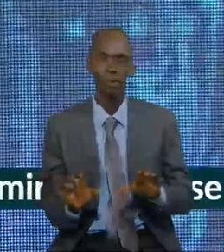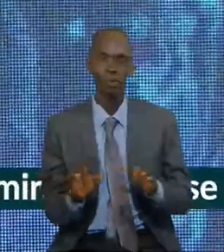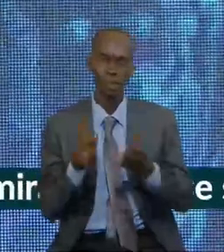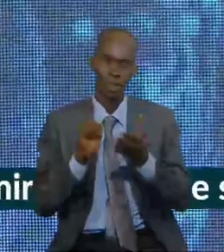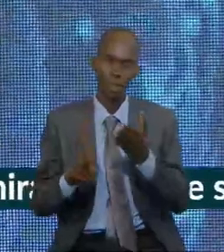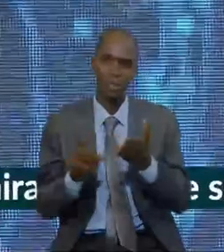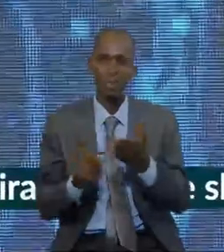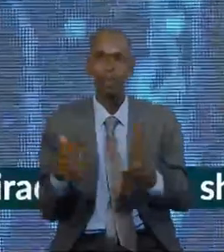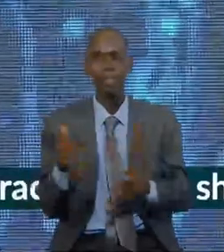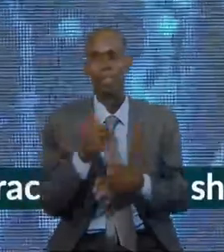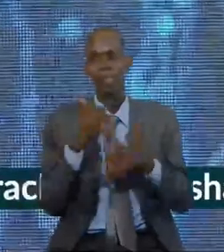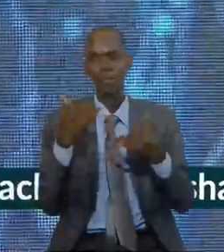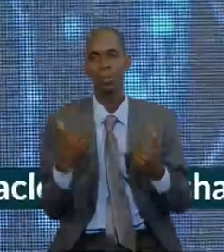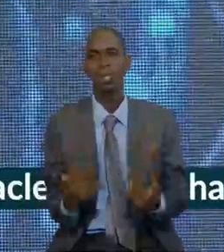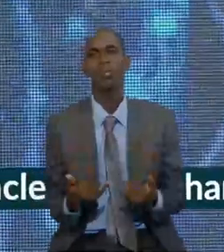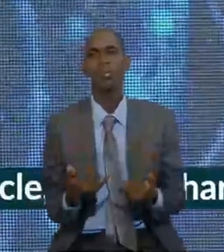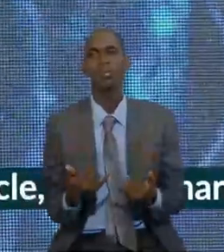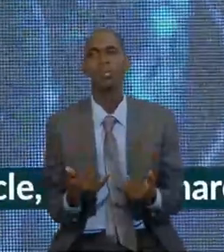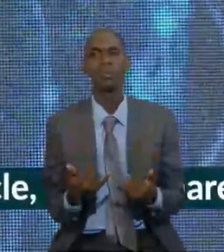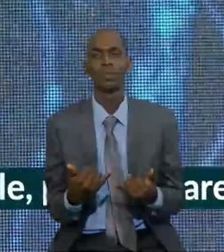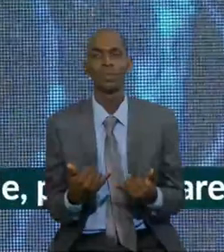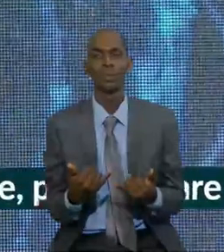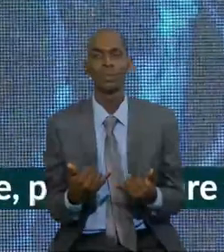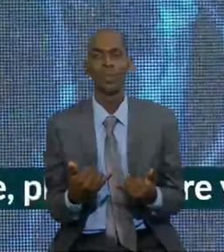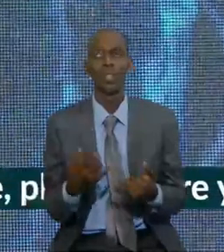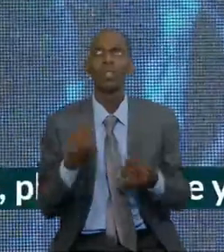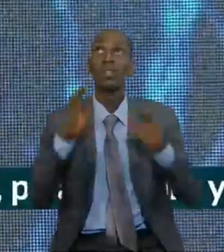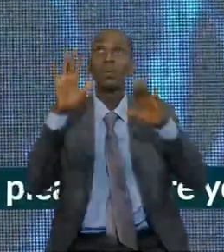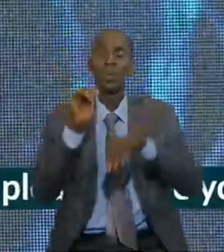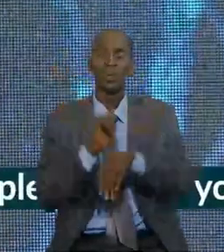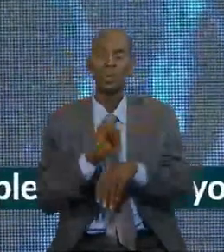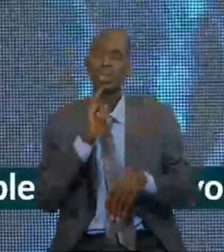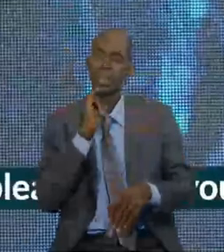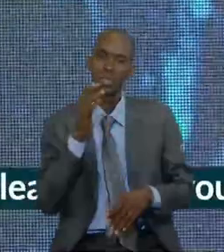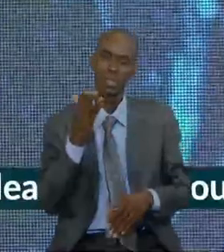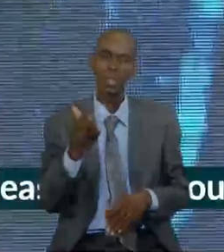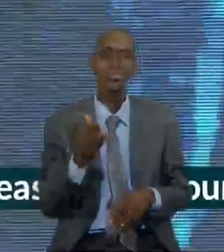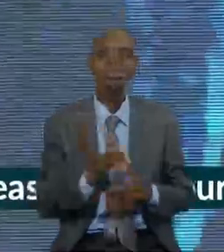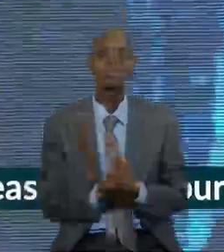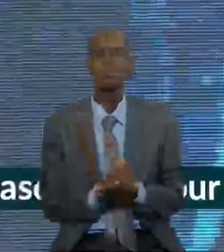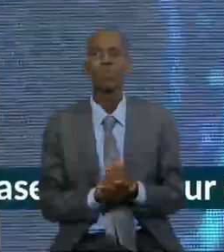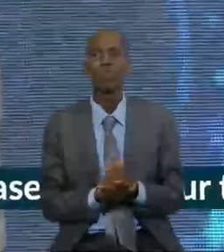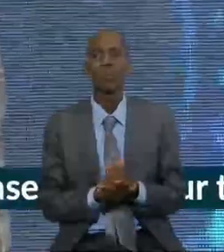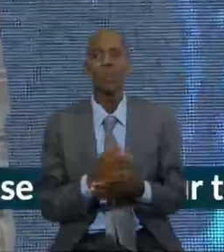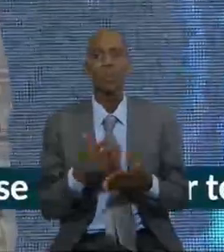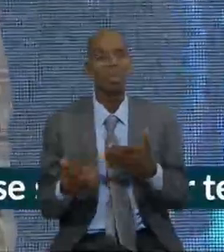examine toi maintenant le miracle est là